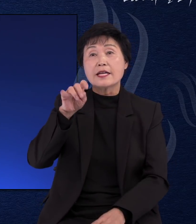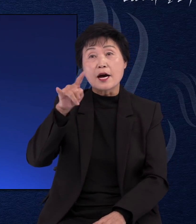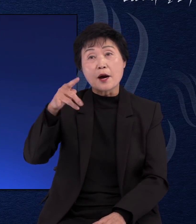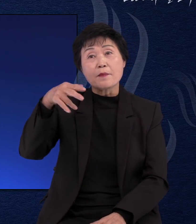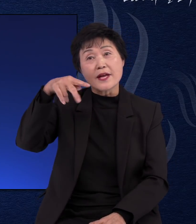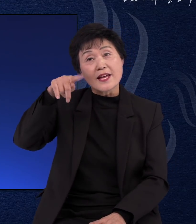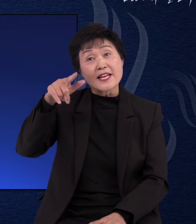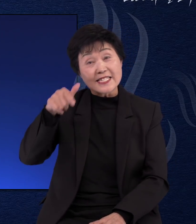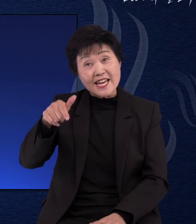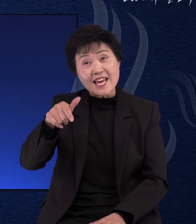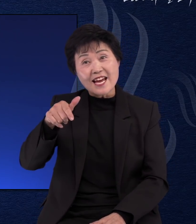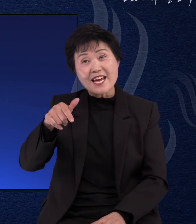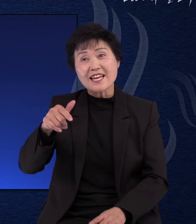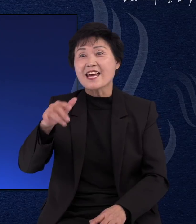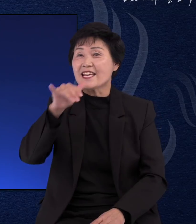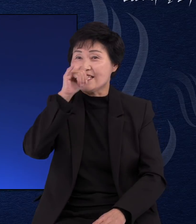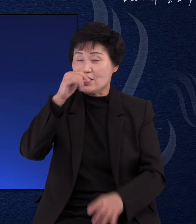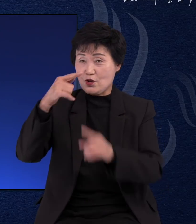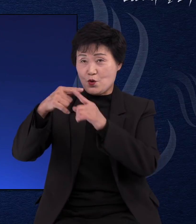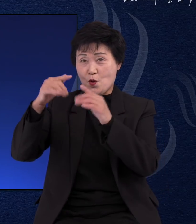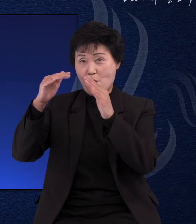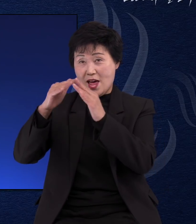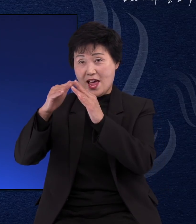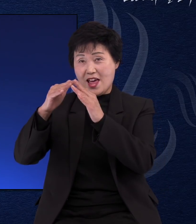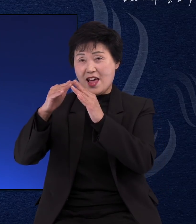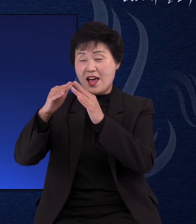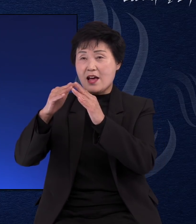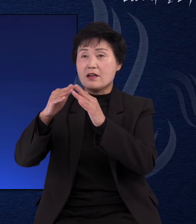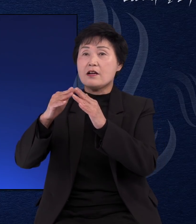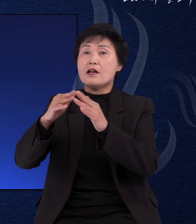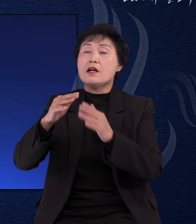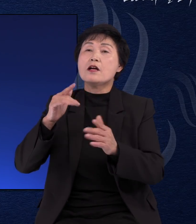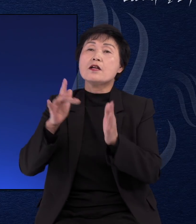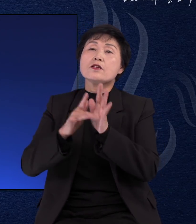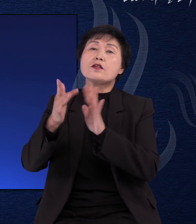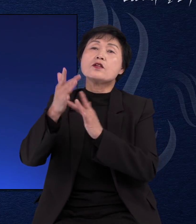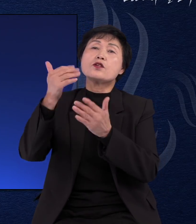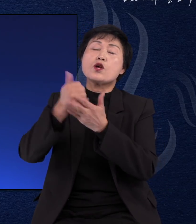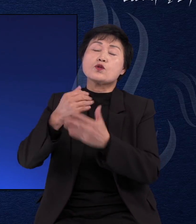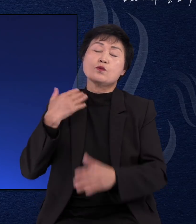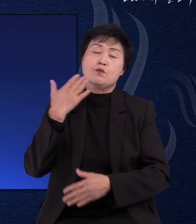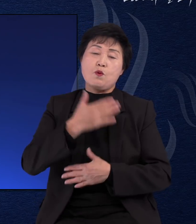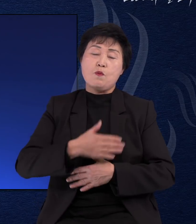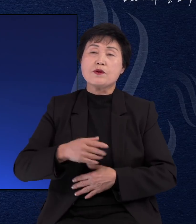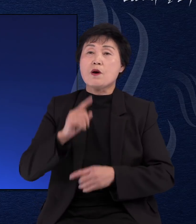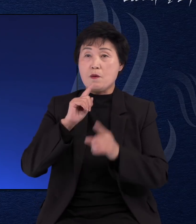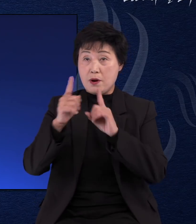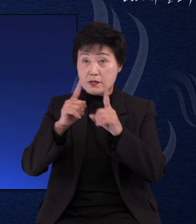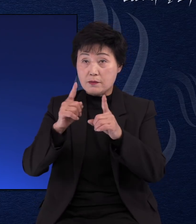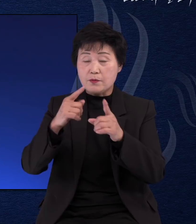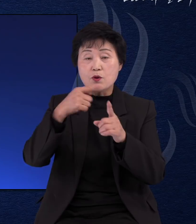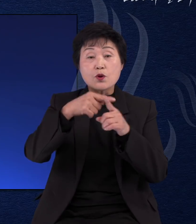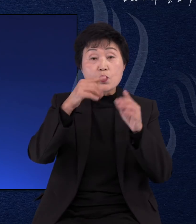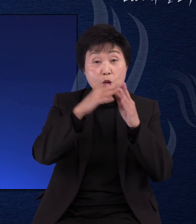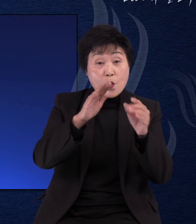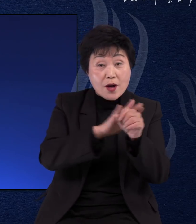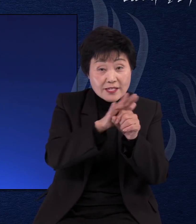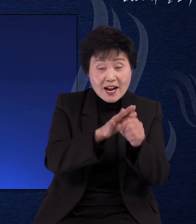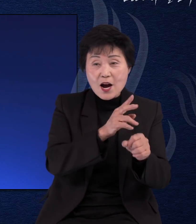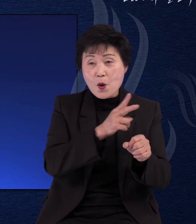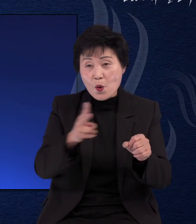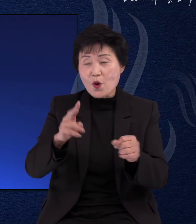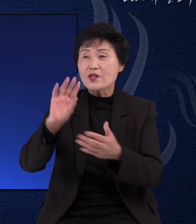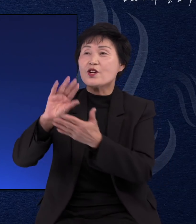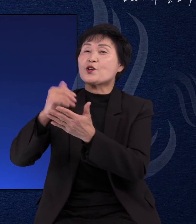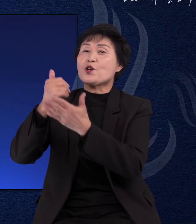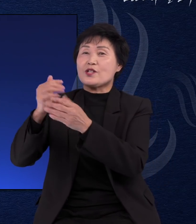고만고만한 사람들이 모여있는 그 교회를 당신 자신이라고 말씀해 주시면서, 교회를 사랑함이 나를 사랑함이요 교회를